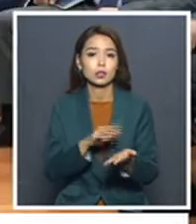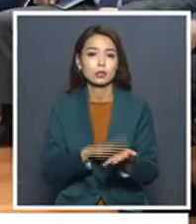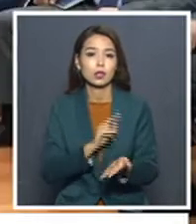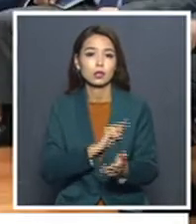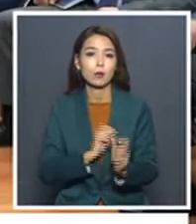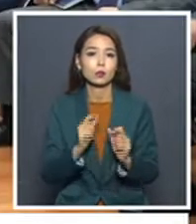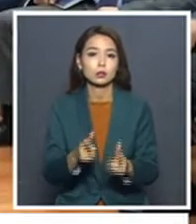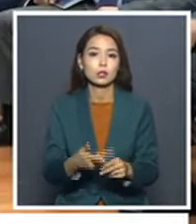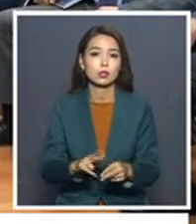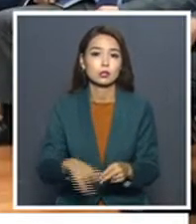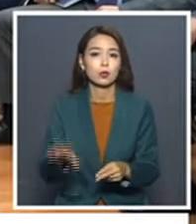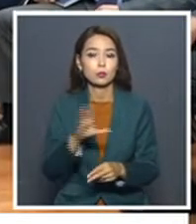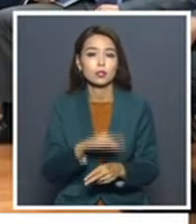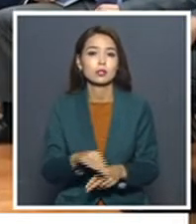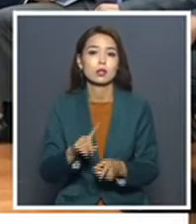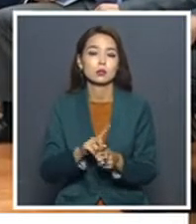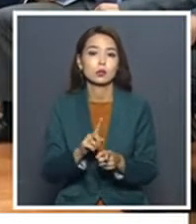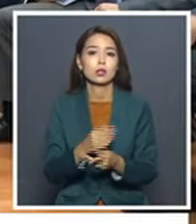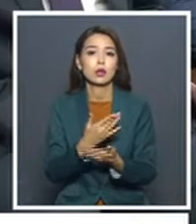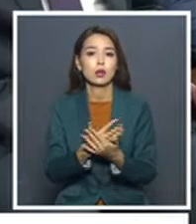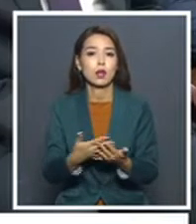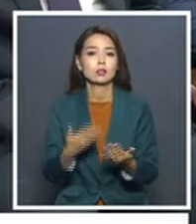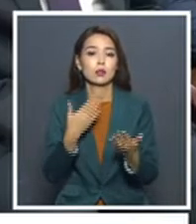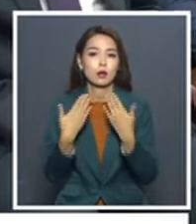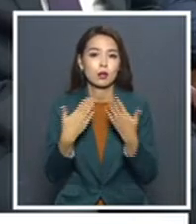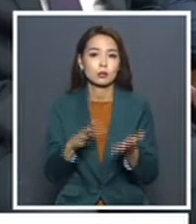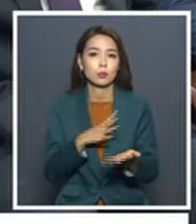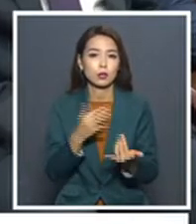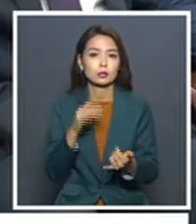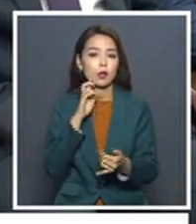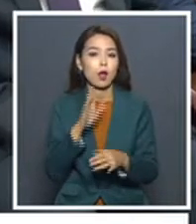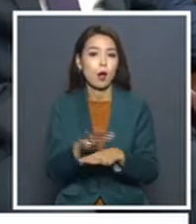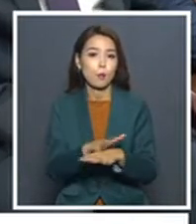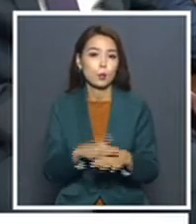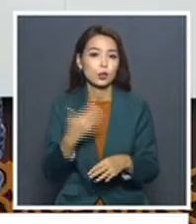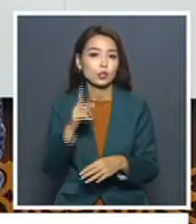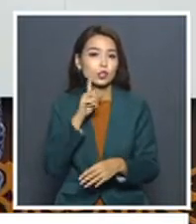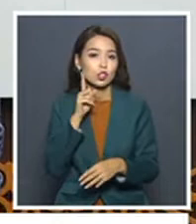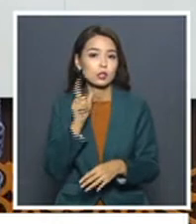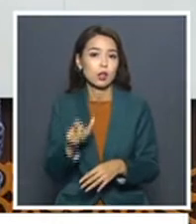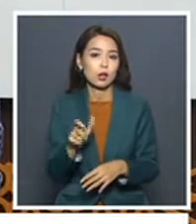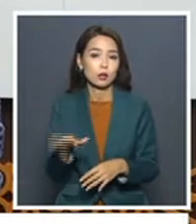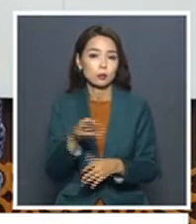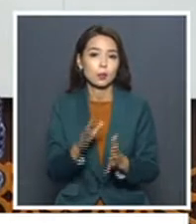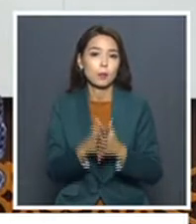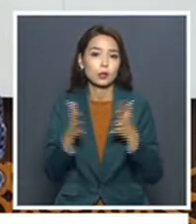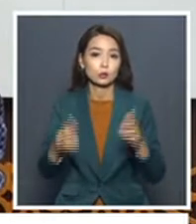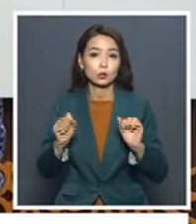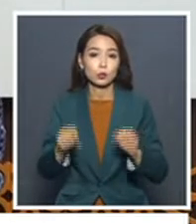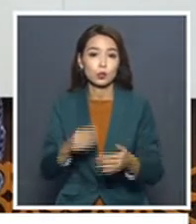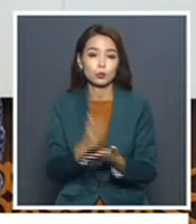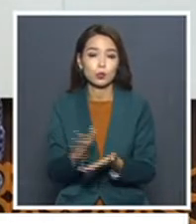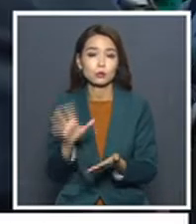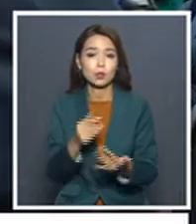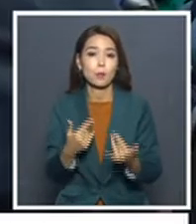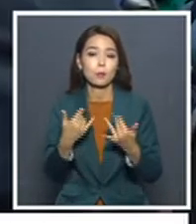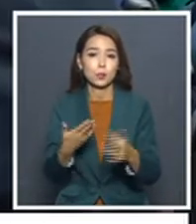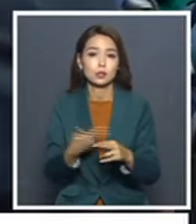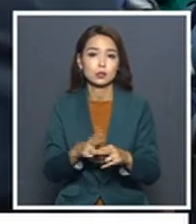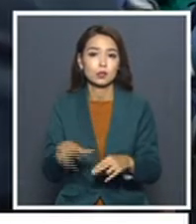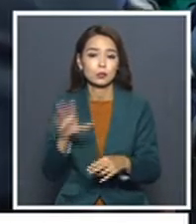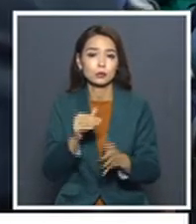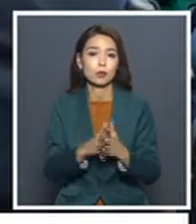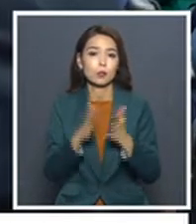өту кезеңдерінен алған әсерлермен бөлісті. Бұл жастарға беріліп отырған үлкен мүмкіндік. Ал талаптарына келсек, өте жоғары дейді